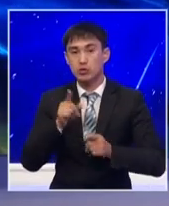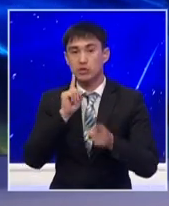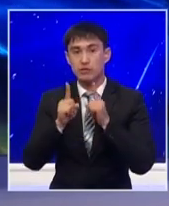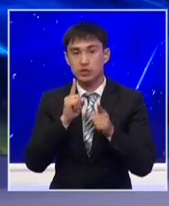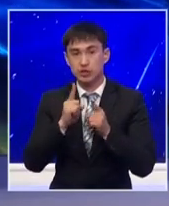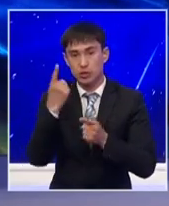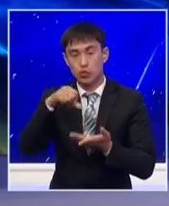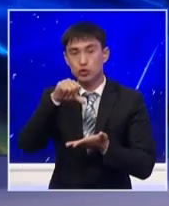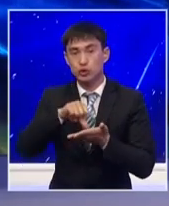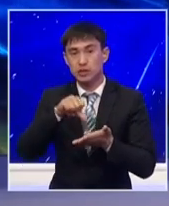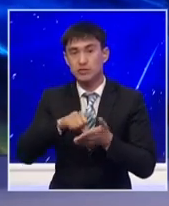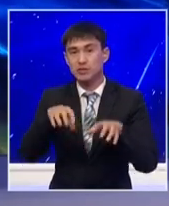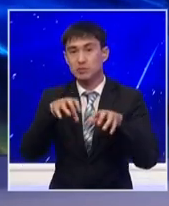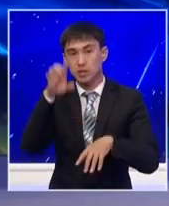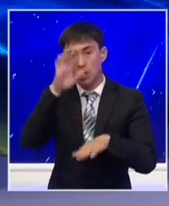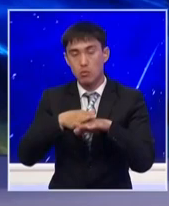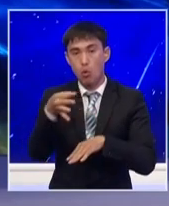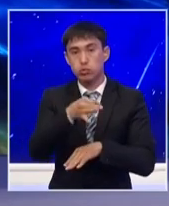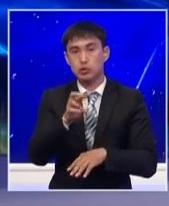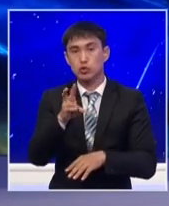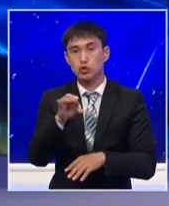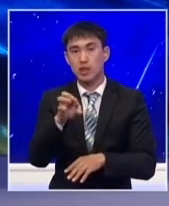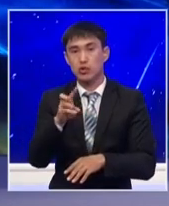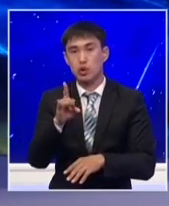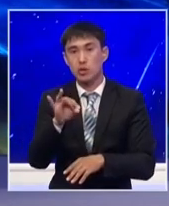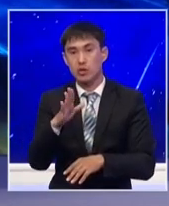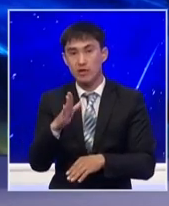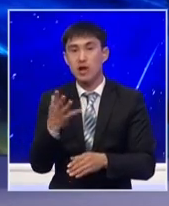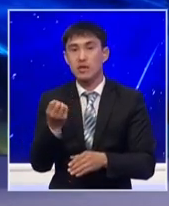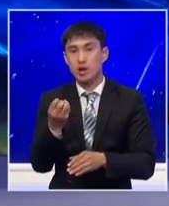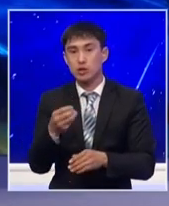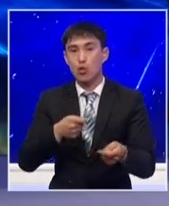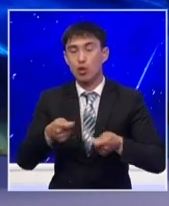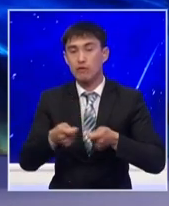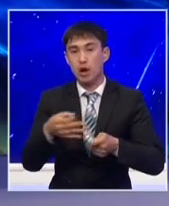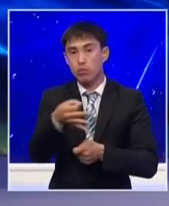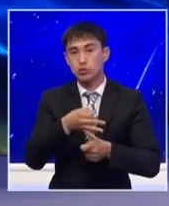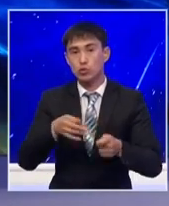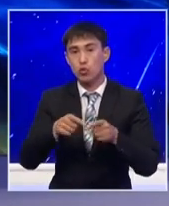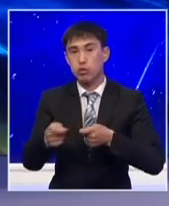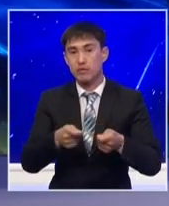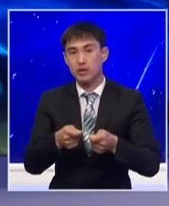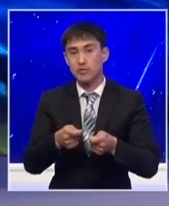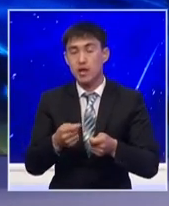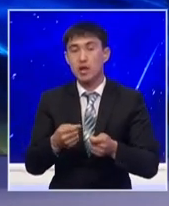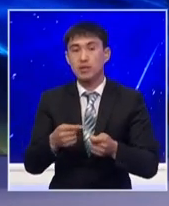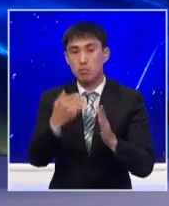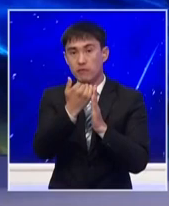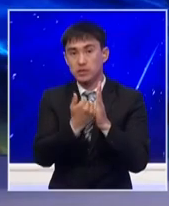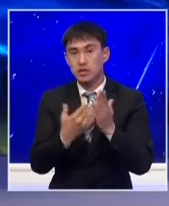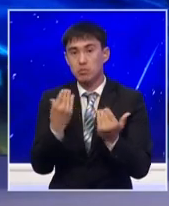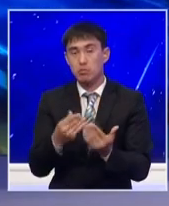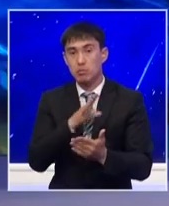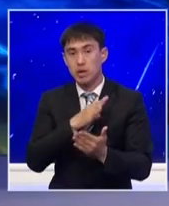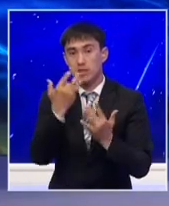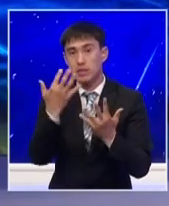работе совещания приняли участие заместитель акима области Нуржан Кудайбергенов, а также руководители областных управлений. На повестке дня было